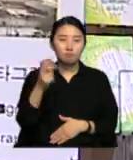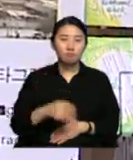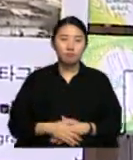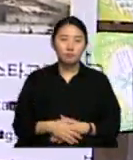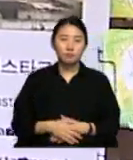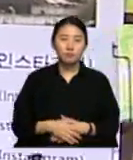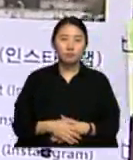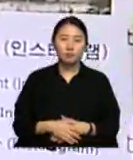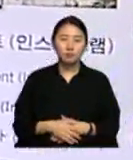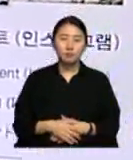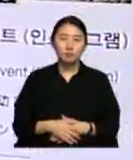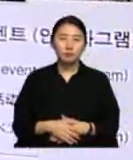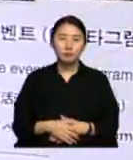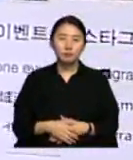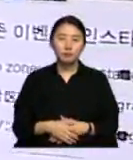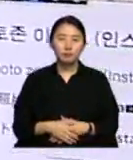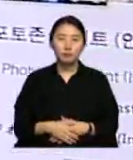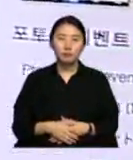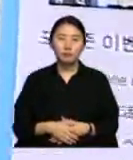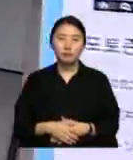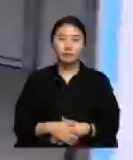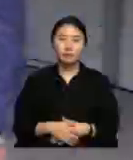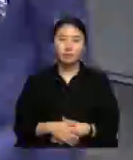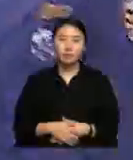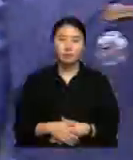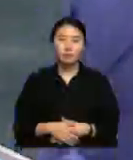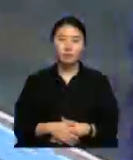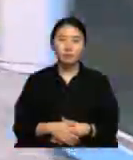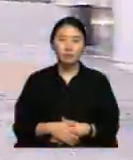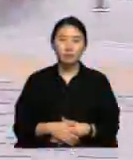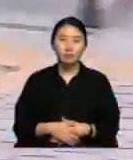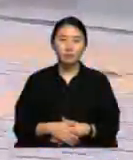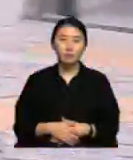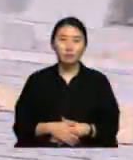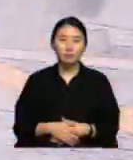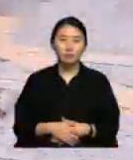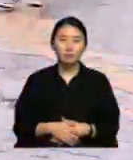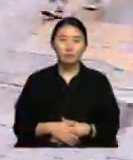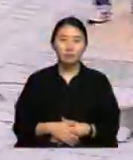안건은 공식적으로 논의될 전망입니다. 딜라이브 서울경기 케이블TV 천선입니다.